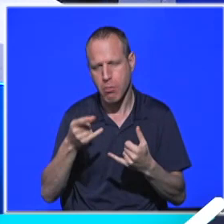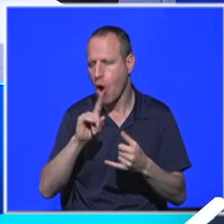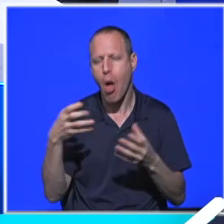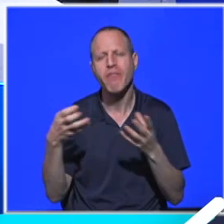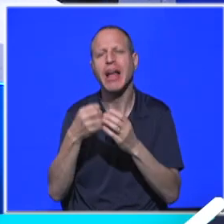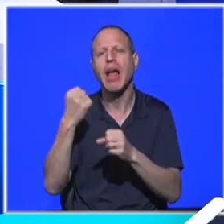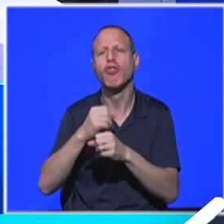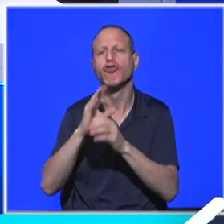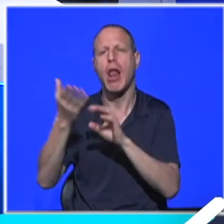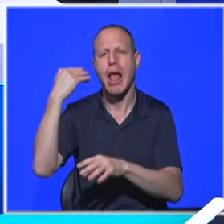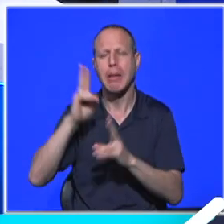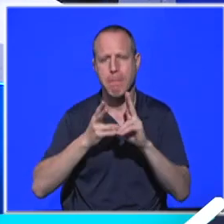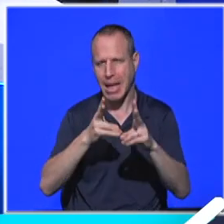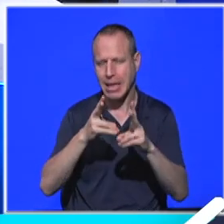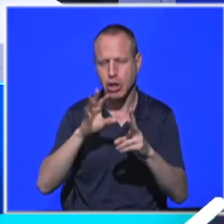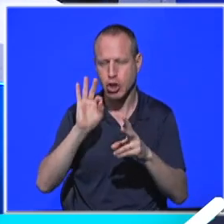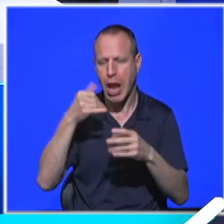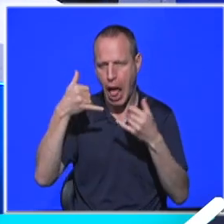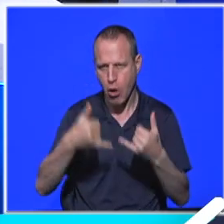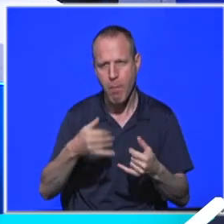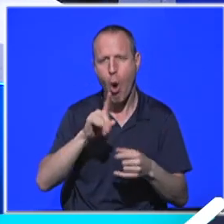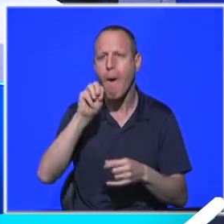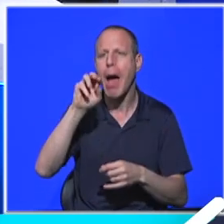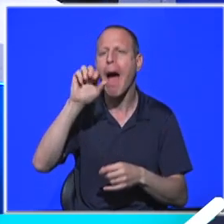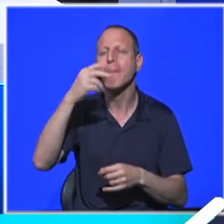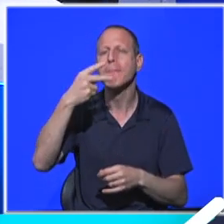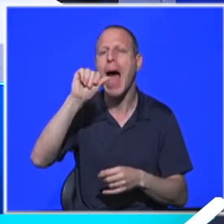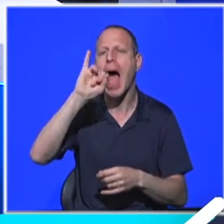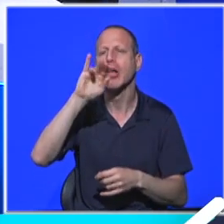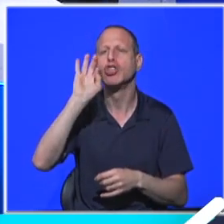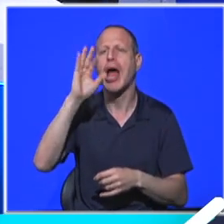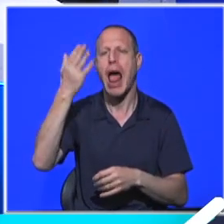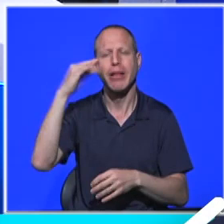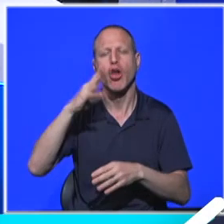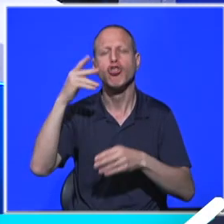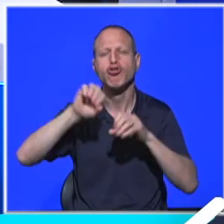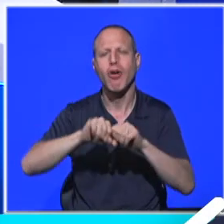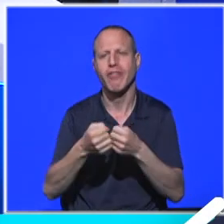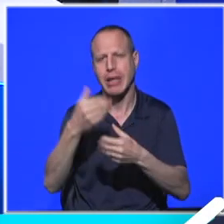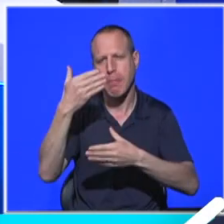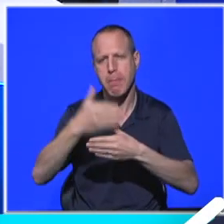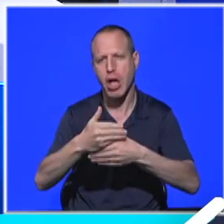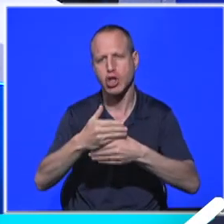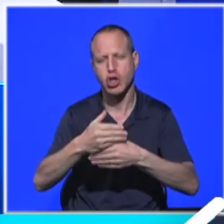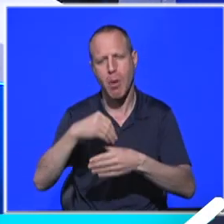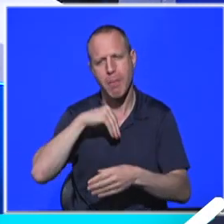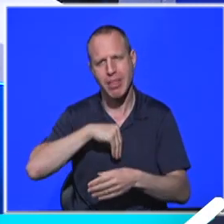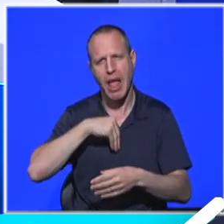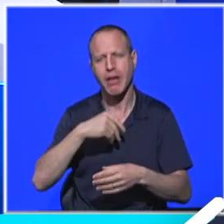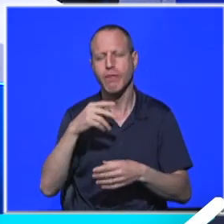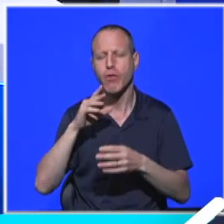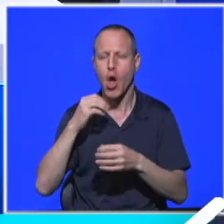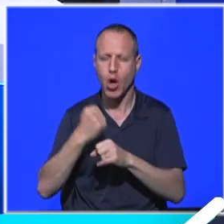של אז, שמרץ של היום זה לא מפ"ם של אז, איך שוברים את המחסום המנטלי הזה וגורמים להם להצביע אמת